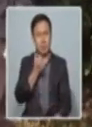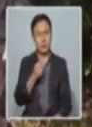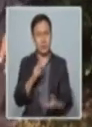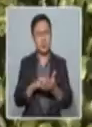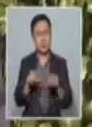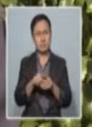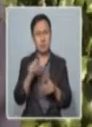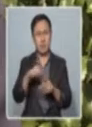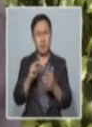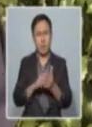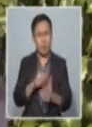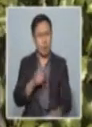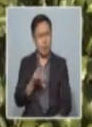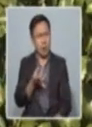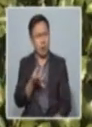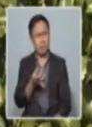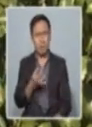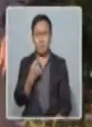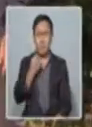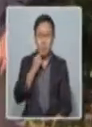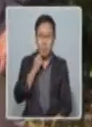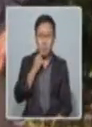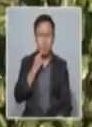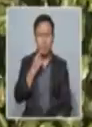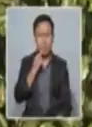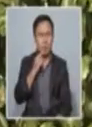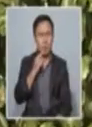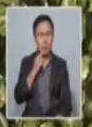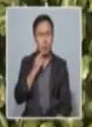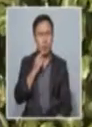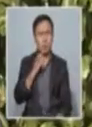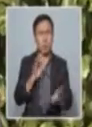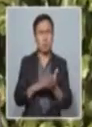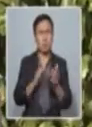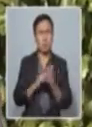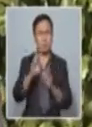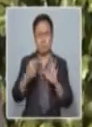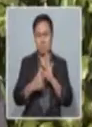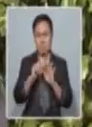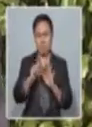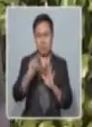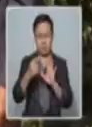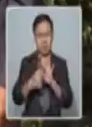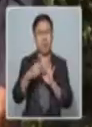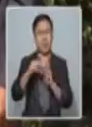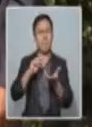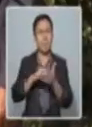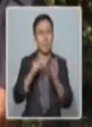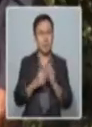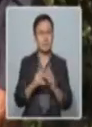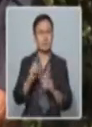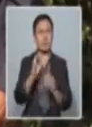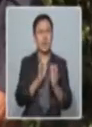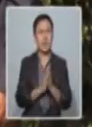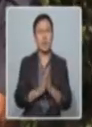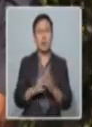แบบจี๊ดจ๊าดดีนะ ครับ มีอมเปรี้ยวเขาเรียกอะไรฮะ อีสานเอิ้นว่าบักทัน บักทัน ครับ คืออีสานเนี่ยผลหม